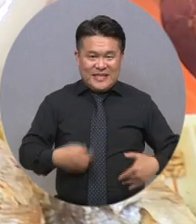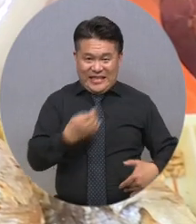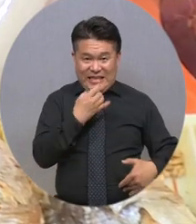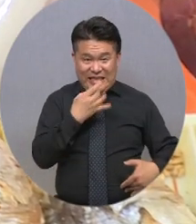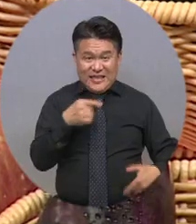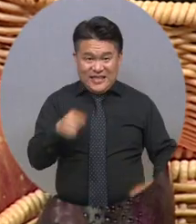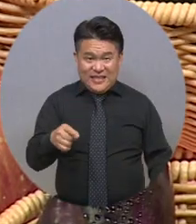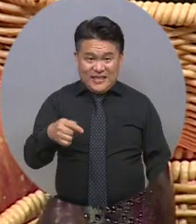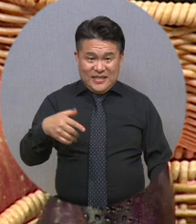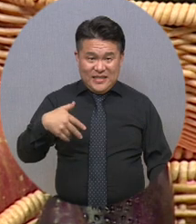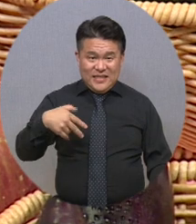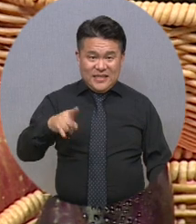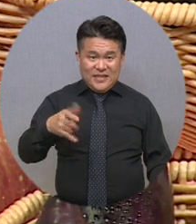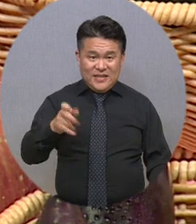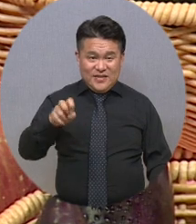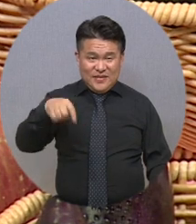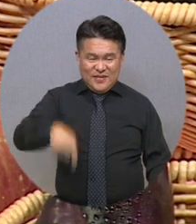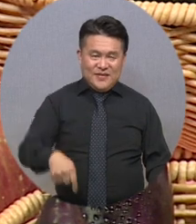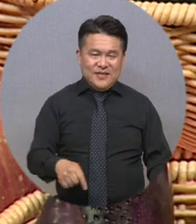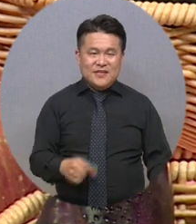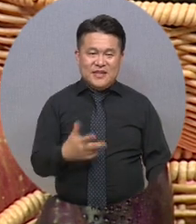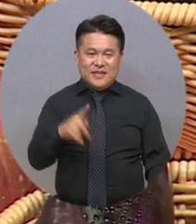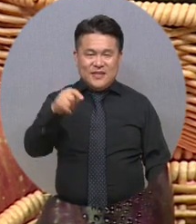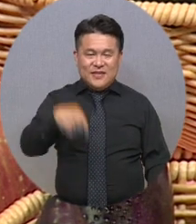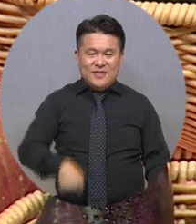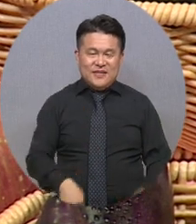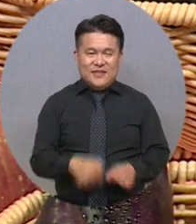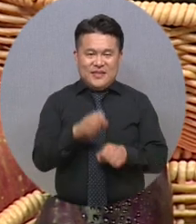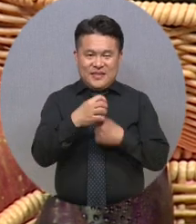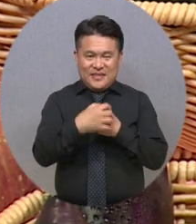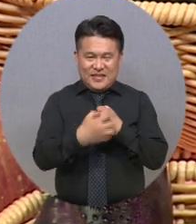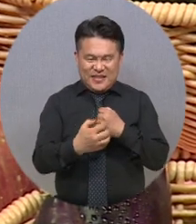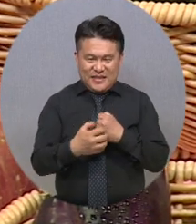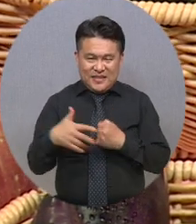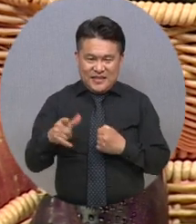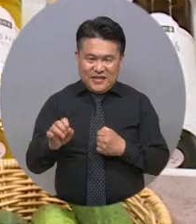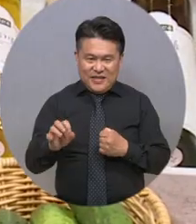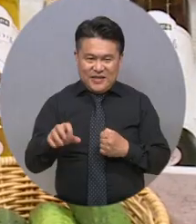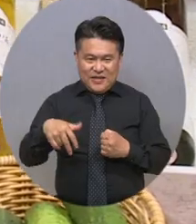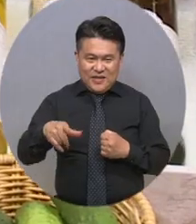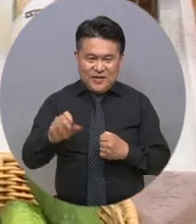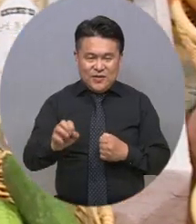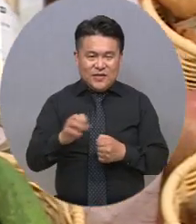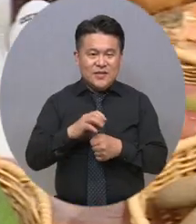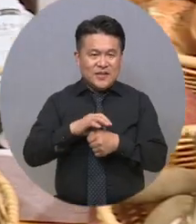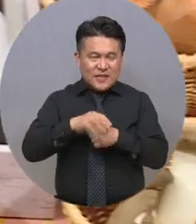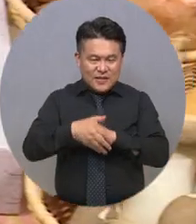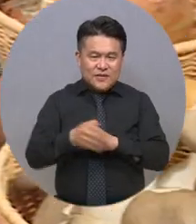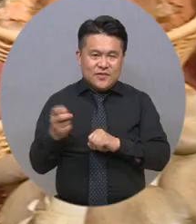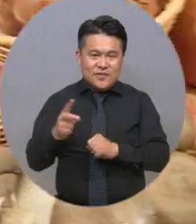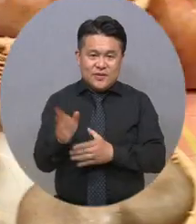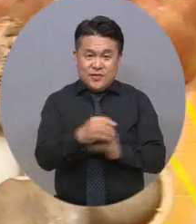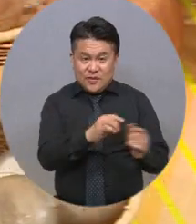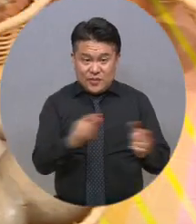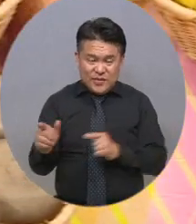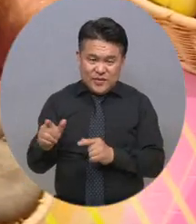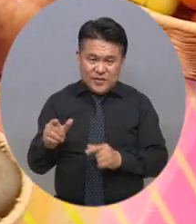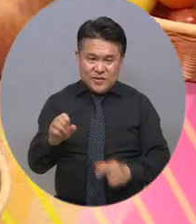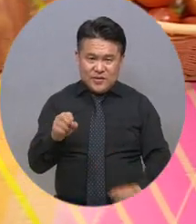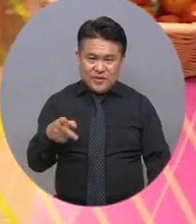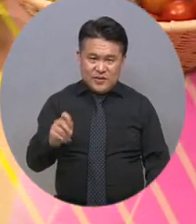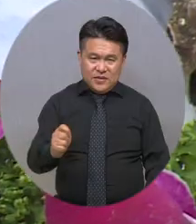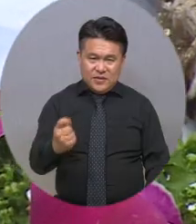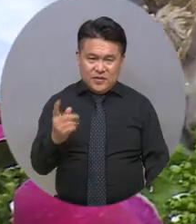새청무, 나주의 배, 배. 그 다음에 장성의 사과, 그 다음에 수산물로는 영광의